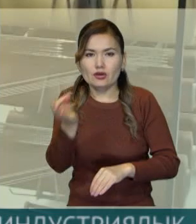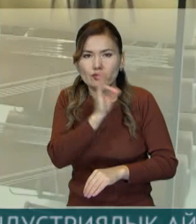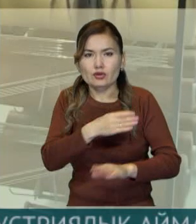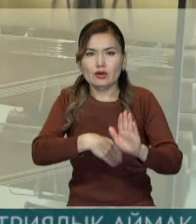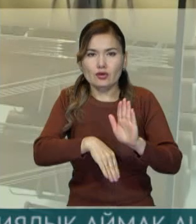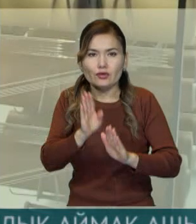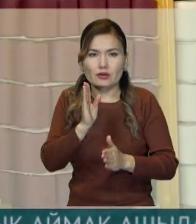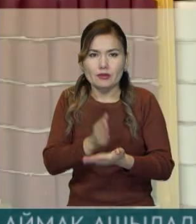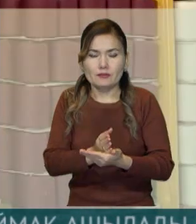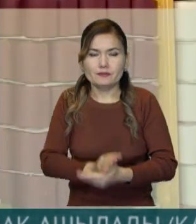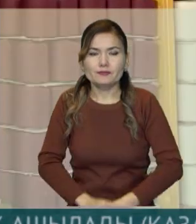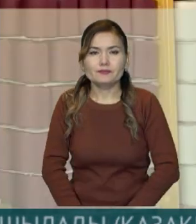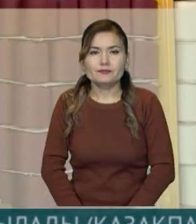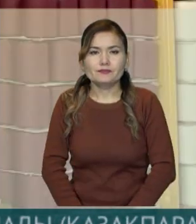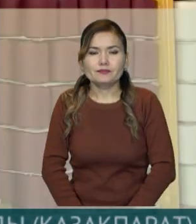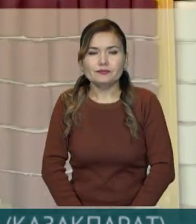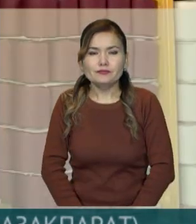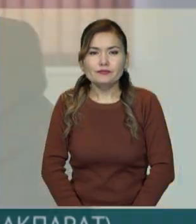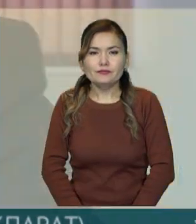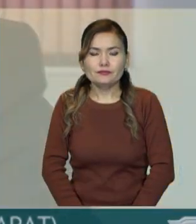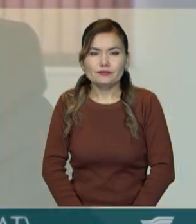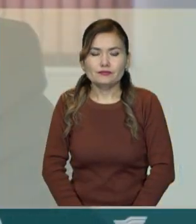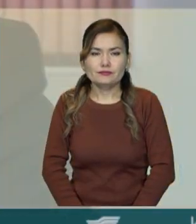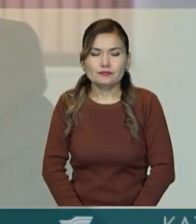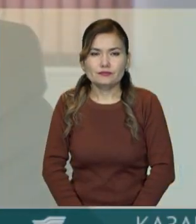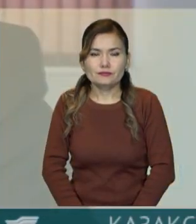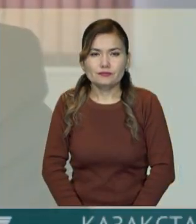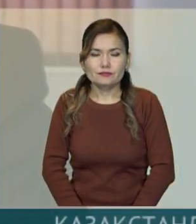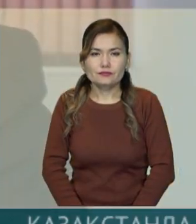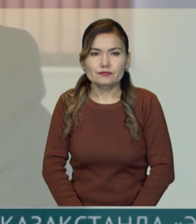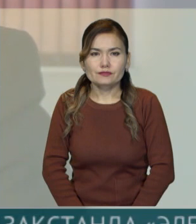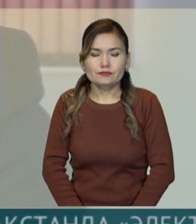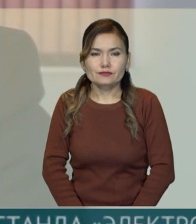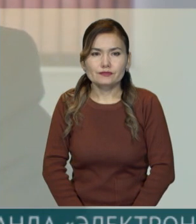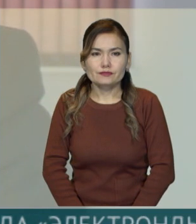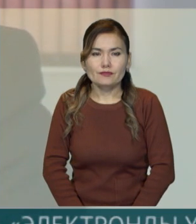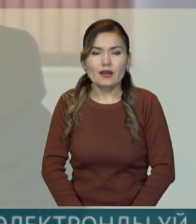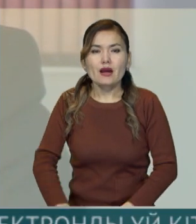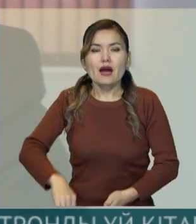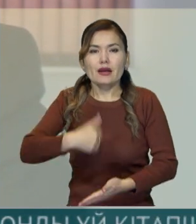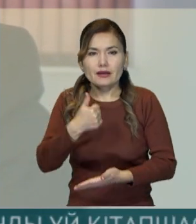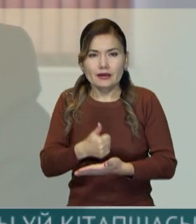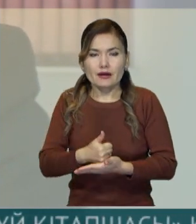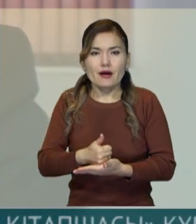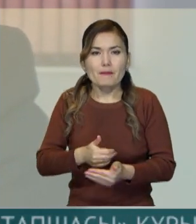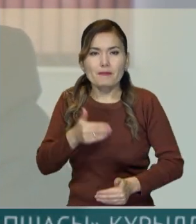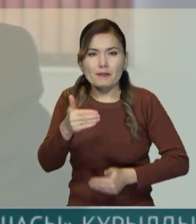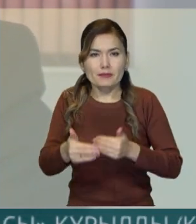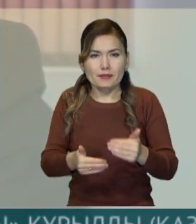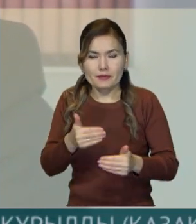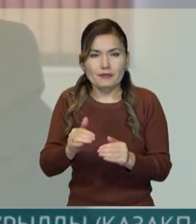жүргізілген жұмыс нәтижелерін бағалаған. Ең перспективный сез деп сез